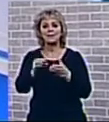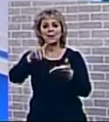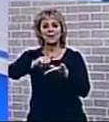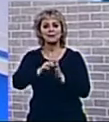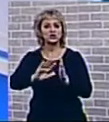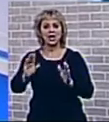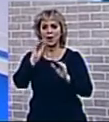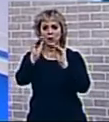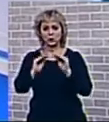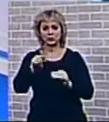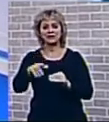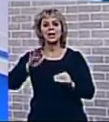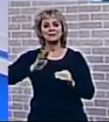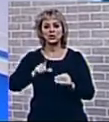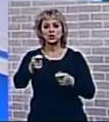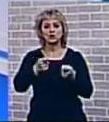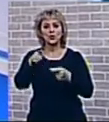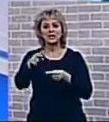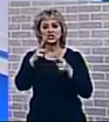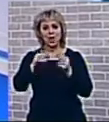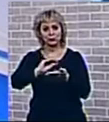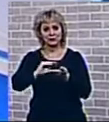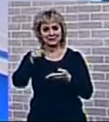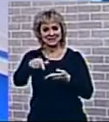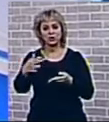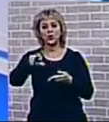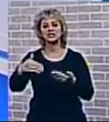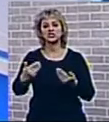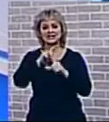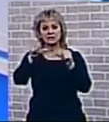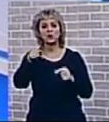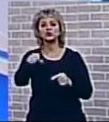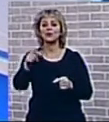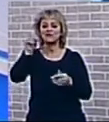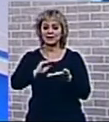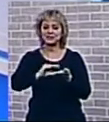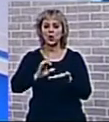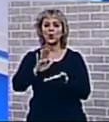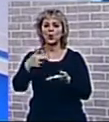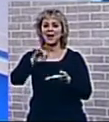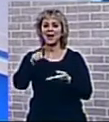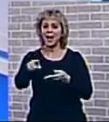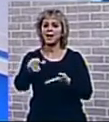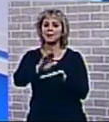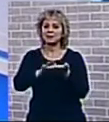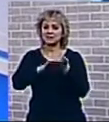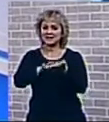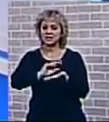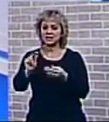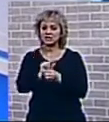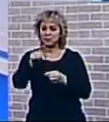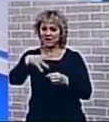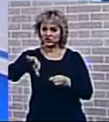помещение не оборудовала. Пришлось на управленцев жаловаться. Госжилинспекция отреагировала, выписала УК предписание